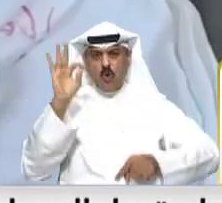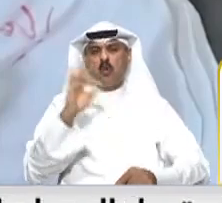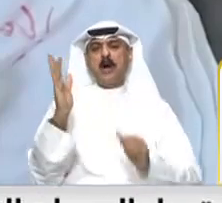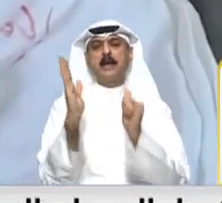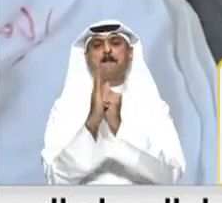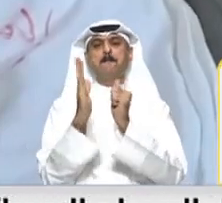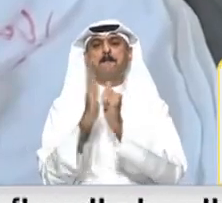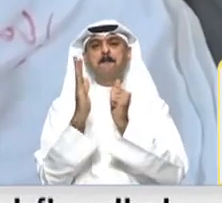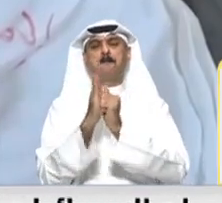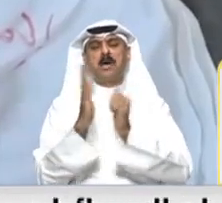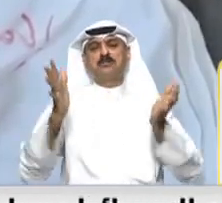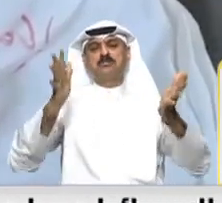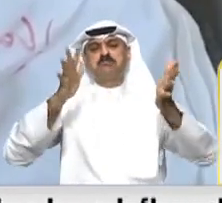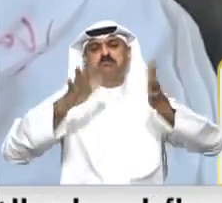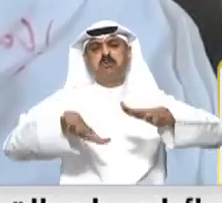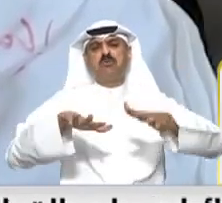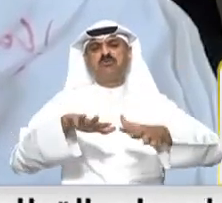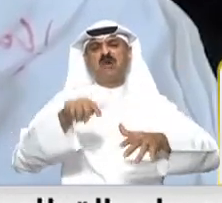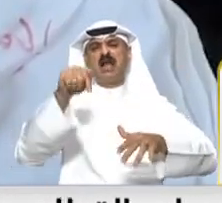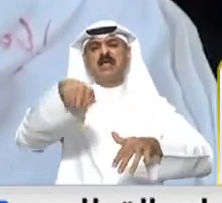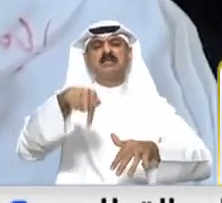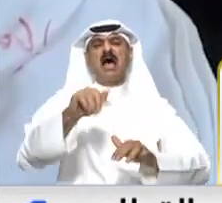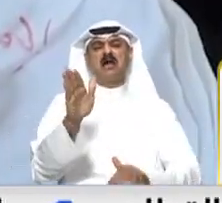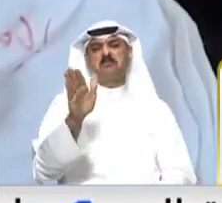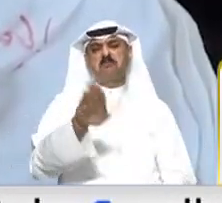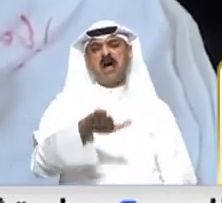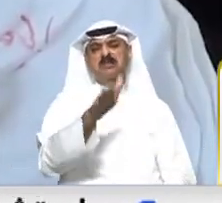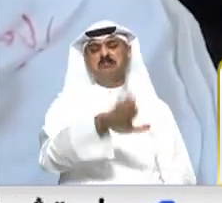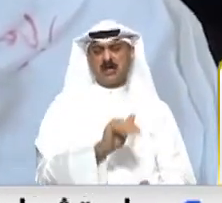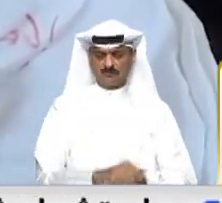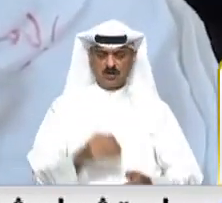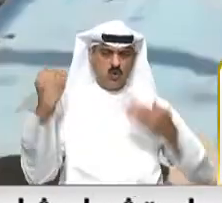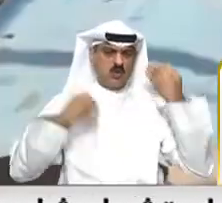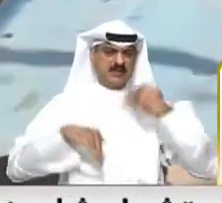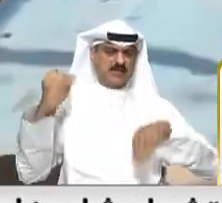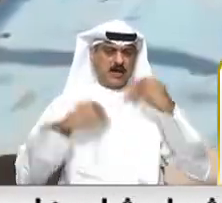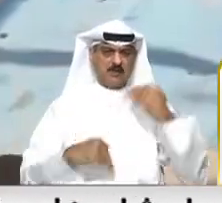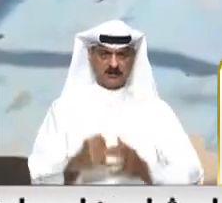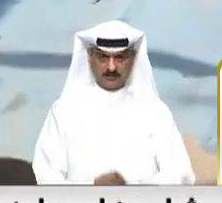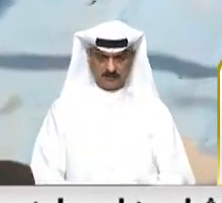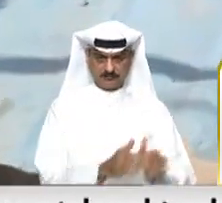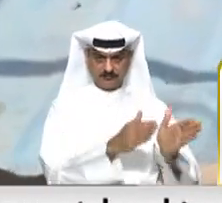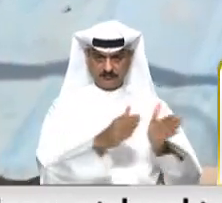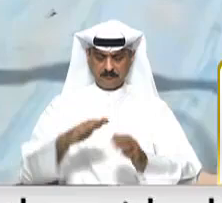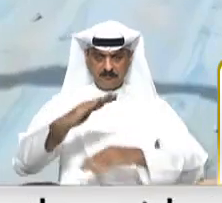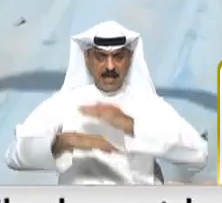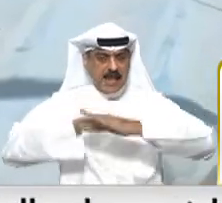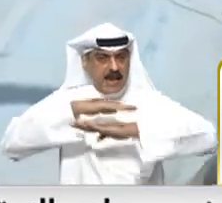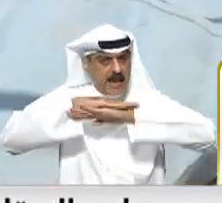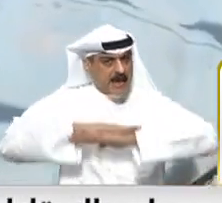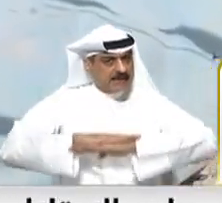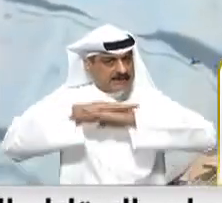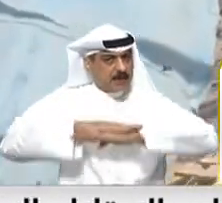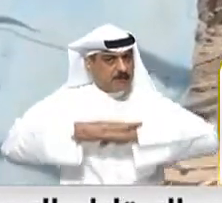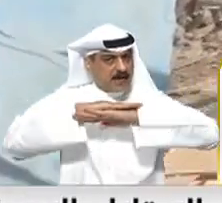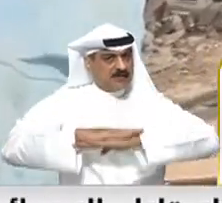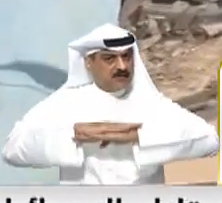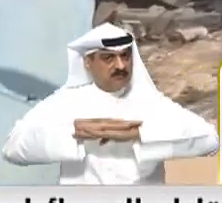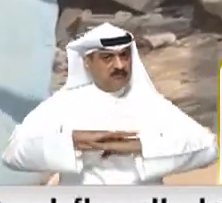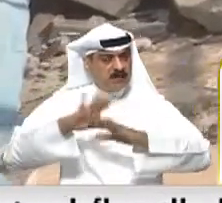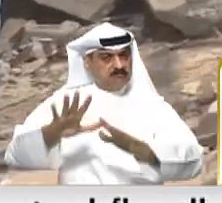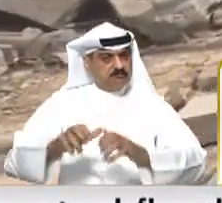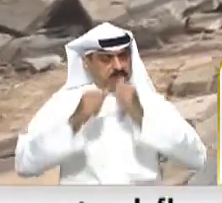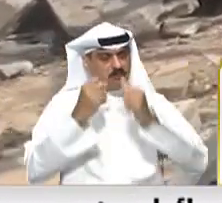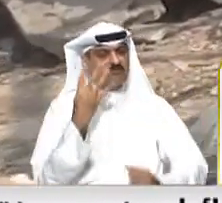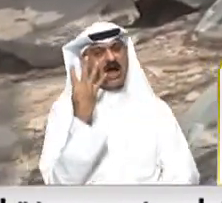استشهاد عدد من الفلسطينيين ووقوع جرحى، كما وانتشلت فرق الدفاع المدني